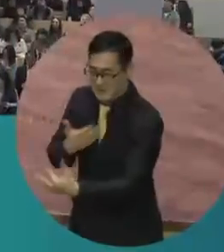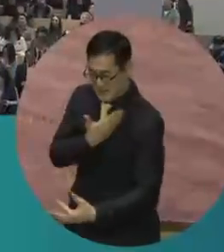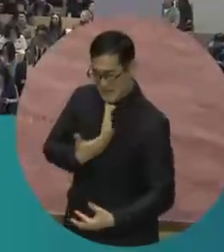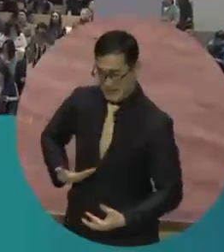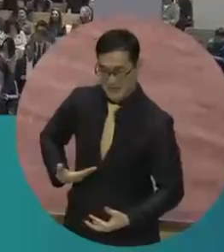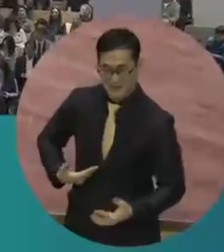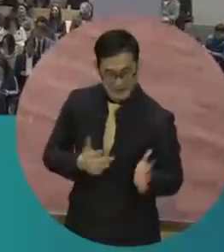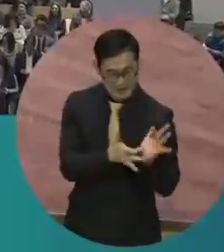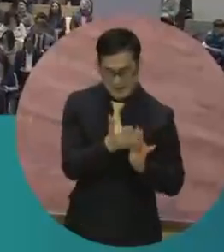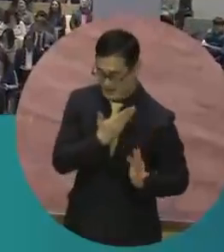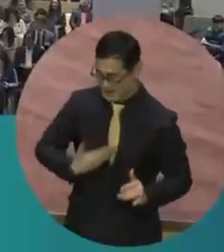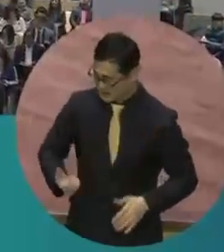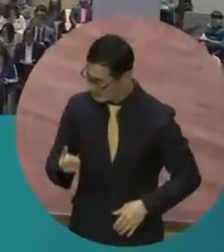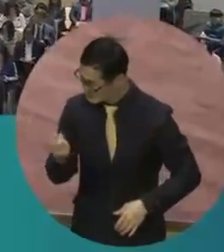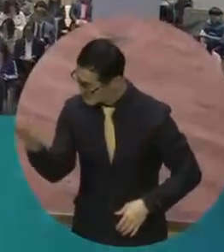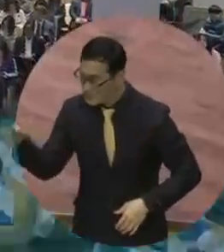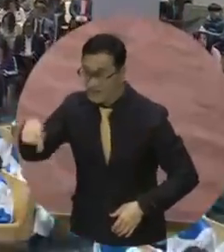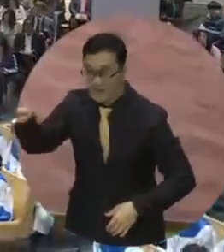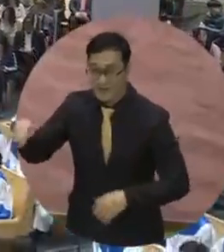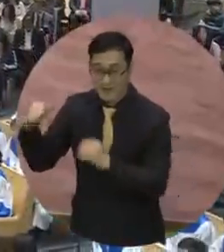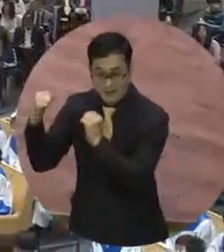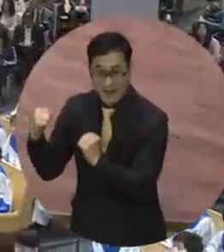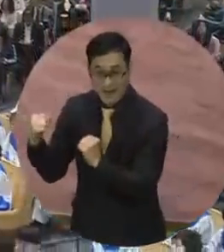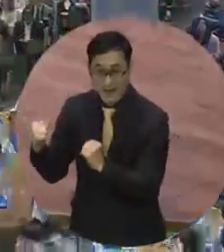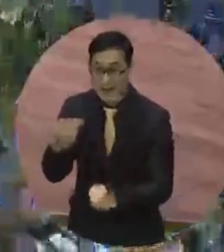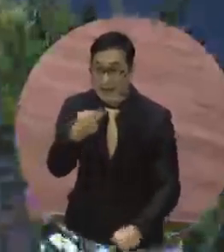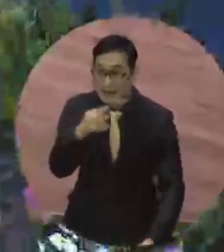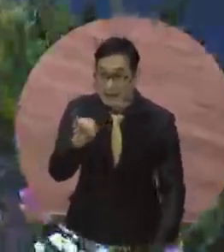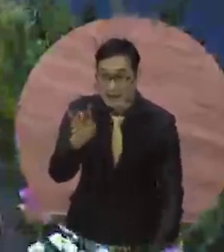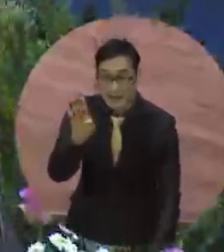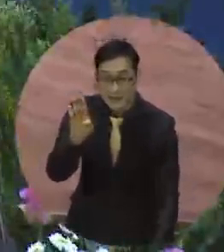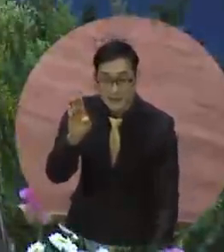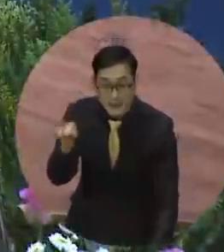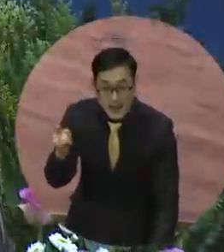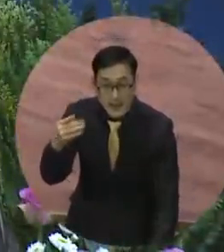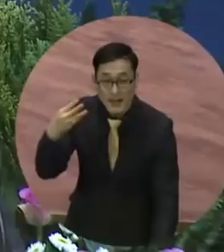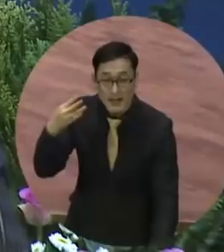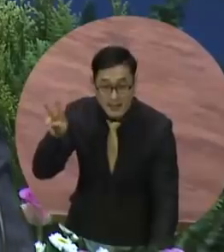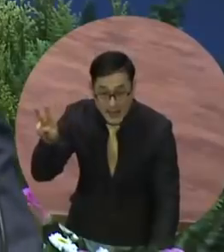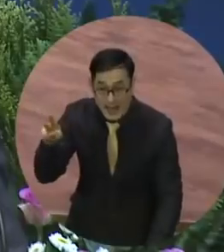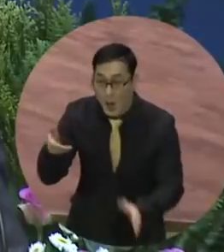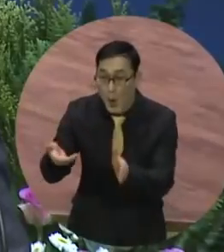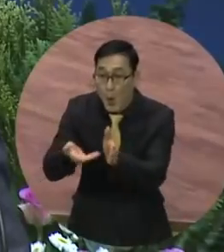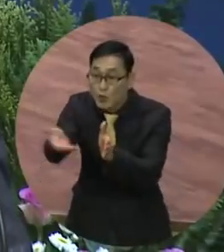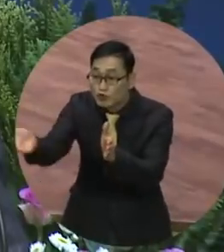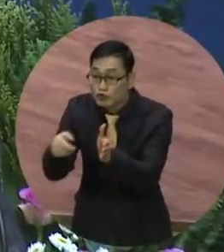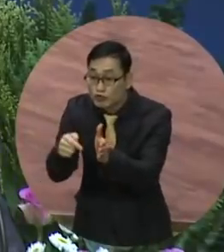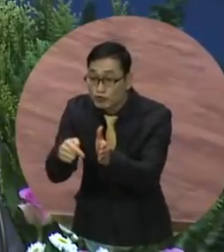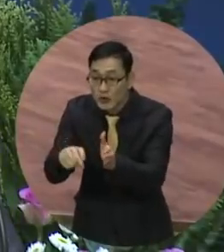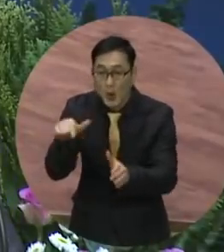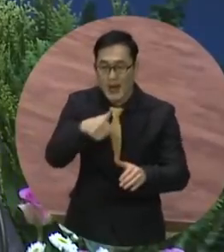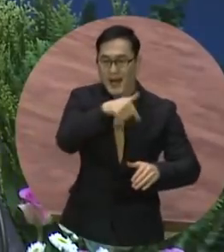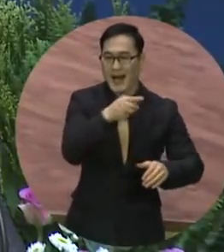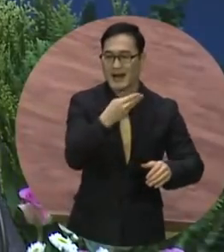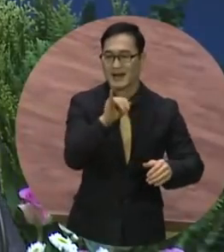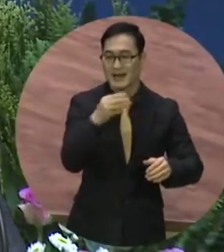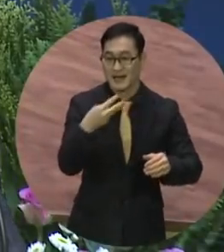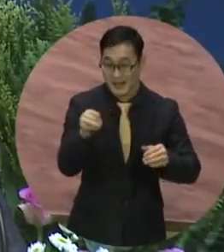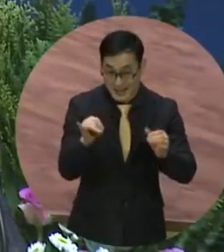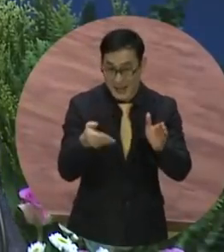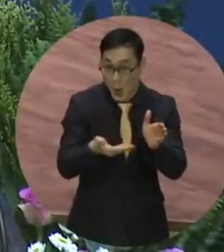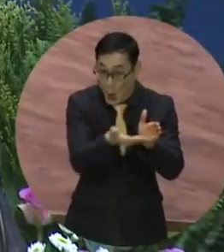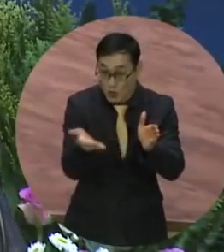있더니. 본문에 나오는 디베라 호수, 디베라 호수는 갈릴리 호수의 또 다른